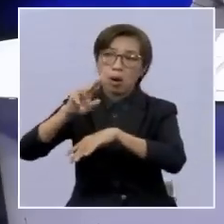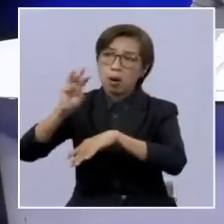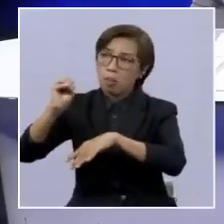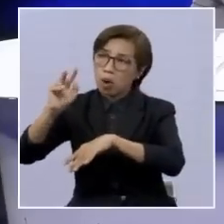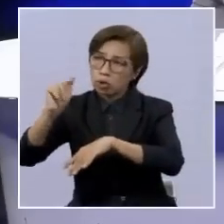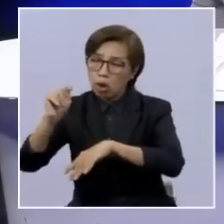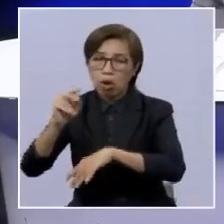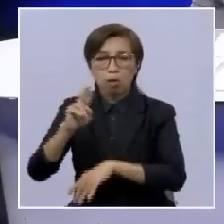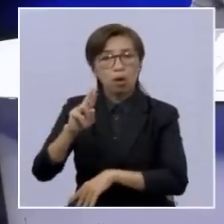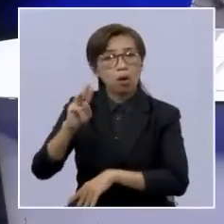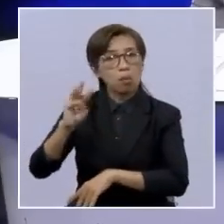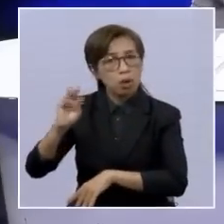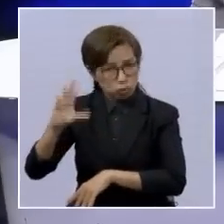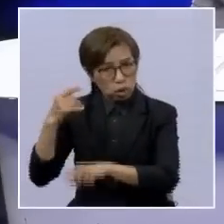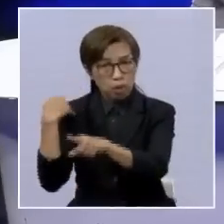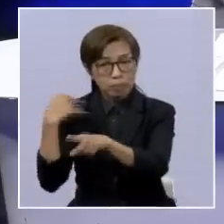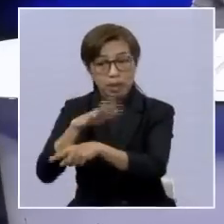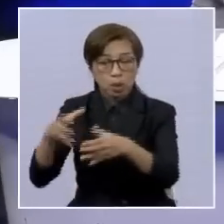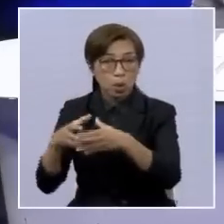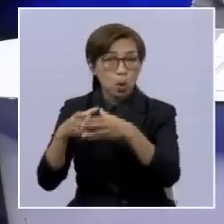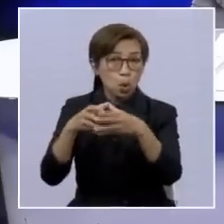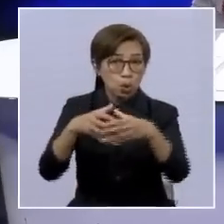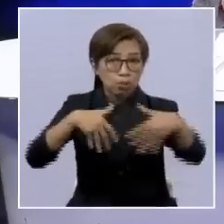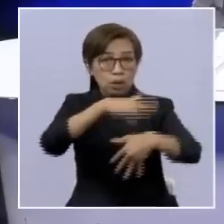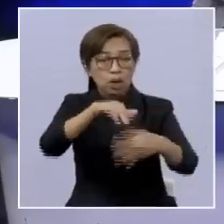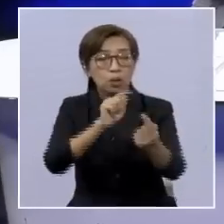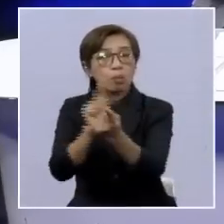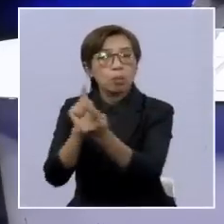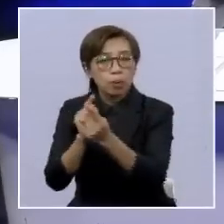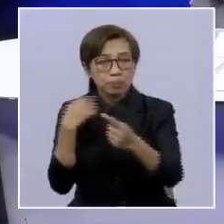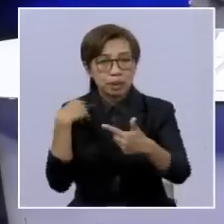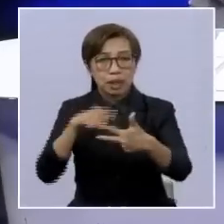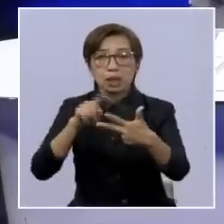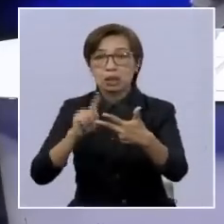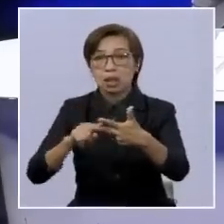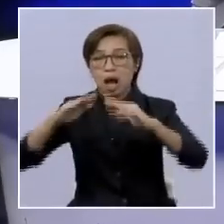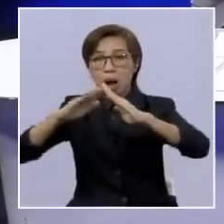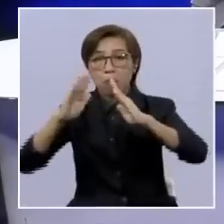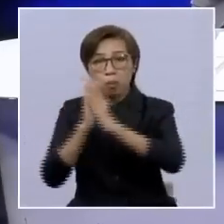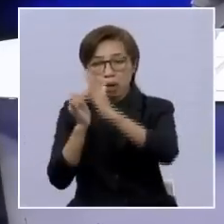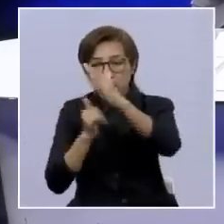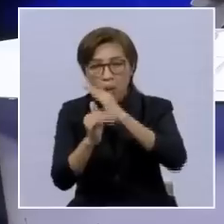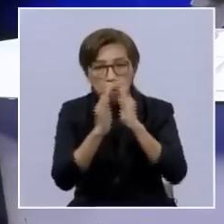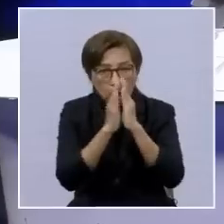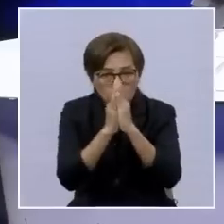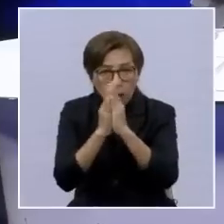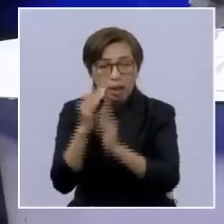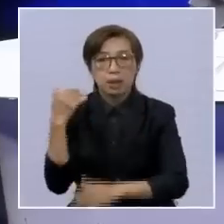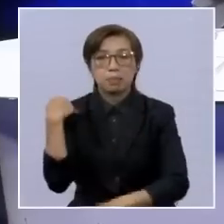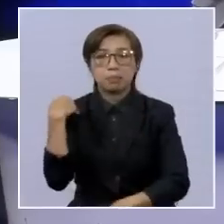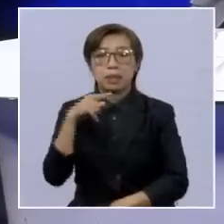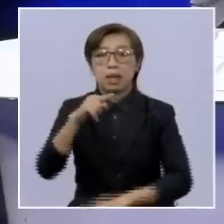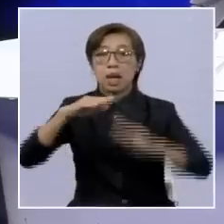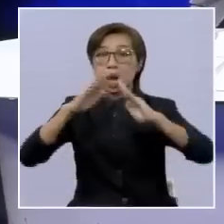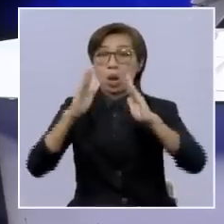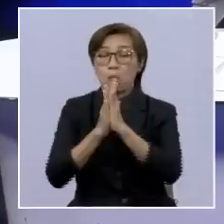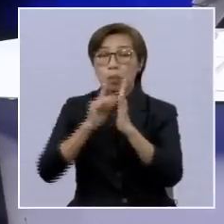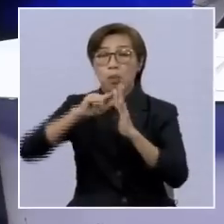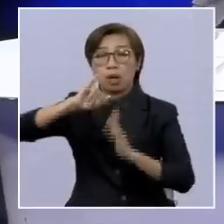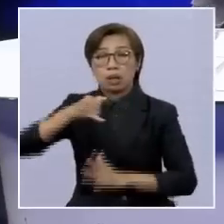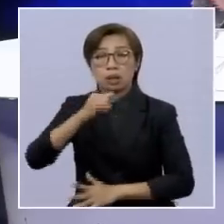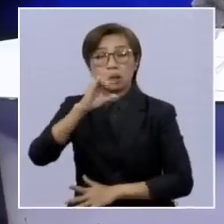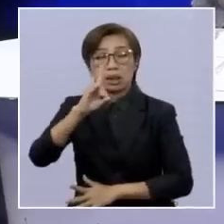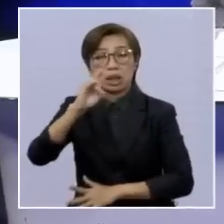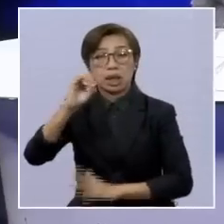ร้อมกับบิ๊กตู ่ รวมไปถึงได้มูด้วยก็คือไปไหว้ทั้งตาพรานบุญแล้วก็ไปไหว้ไอ้ไข่ที่วัดเจดีย์ด้วยเนี่ยนะครับ